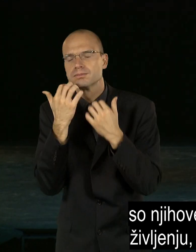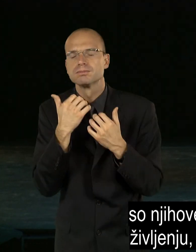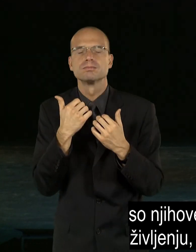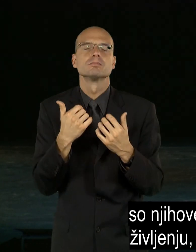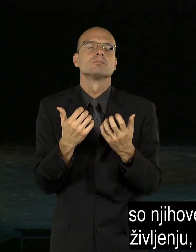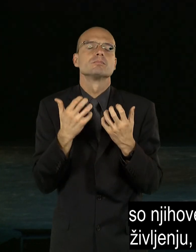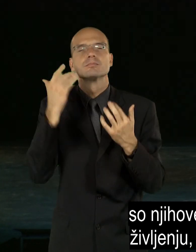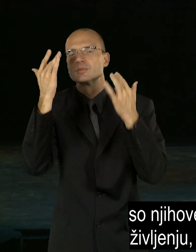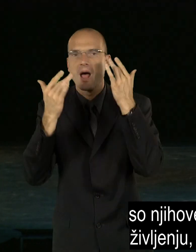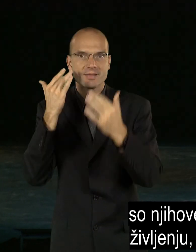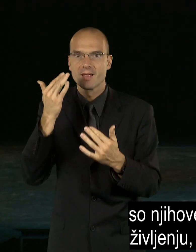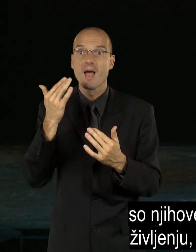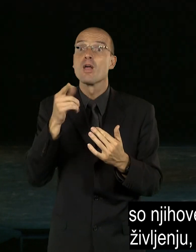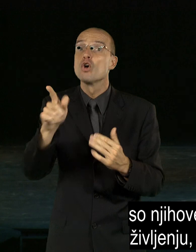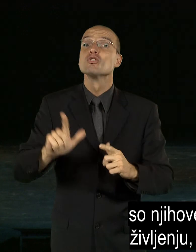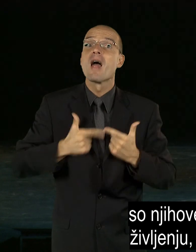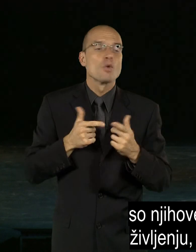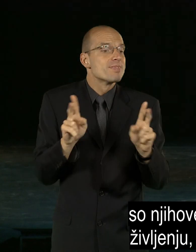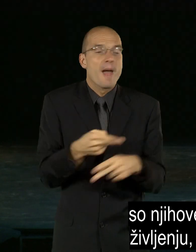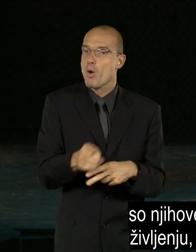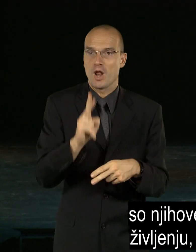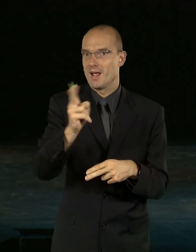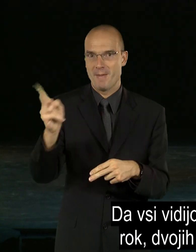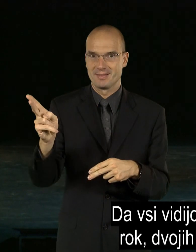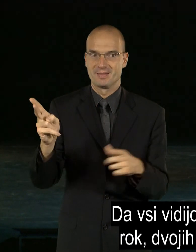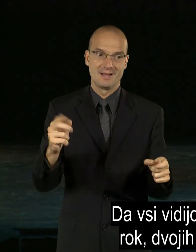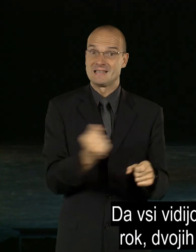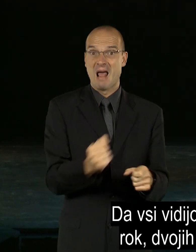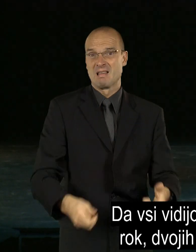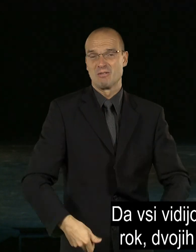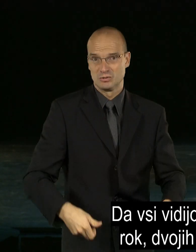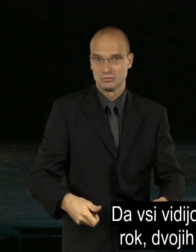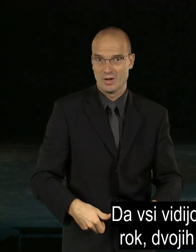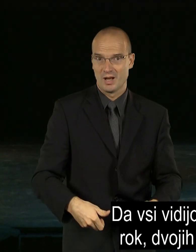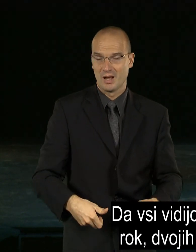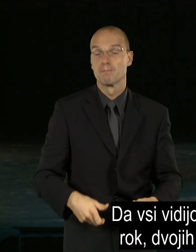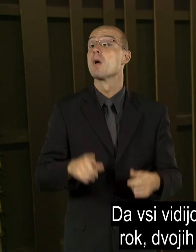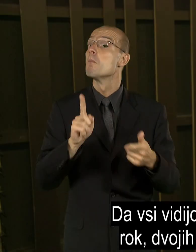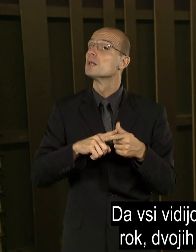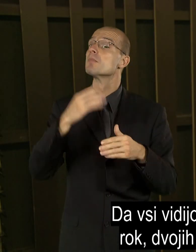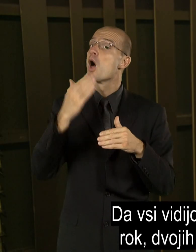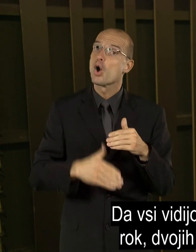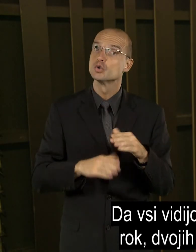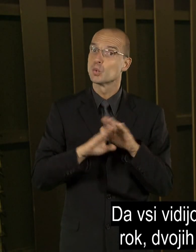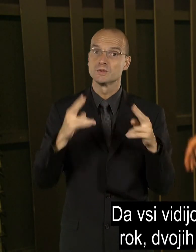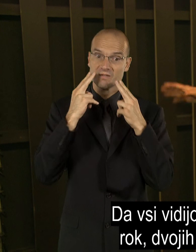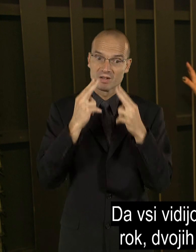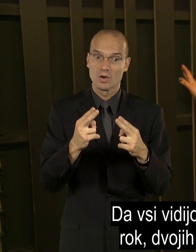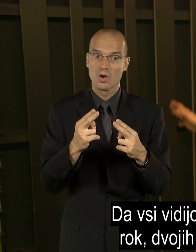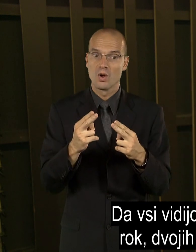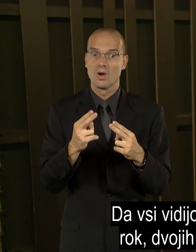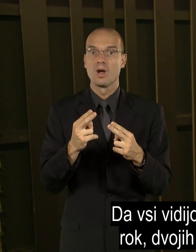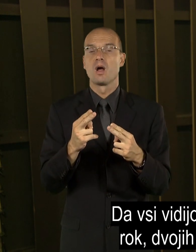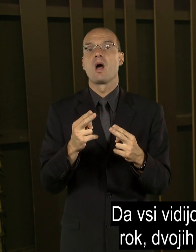po življenju, ki ga ne morejo imeti. Ja, in da tudi pač vsi vidijo, da ne rabiš imeti, ne vem,